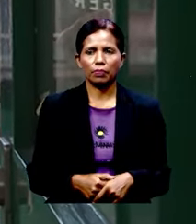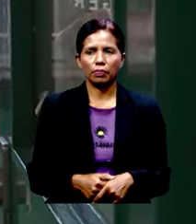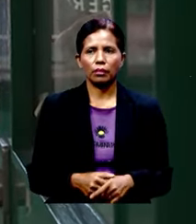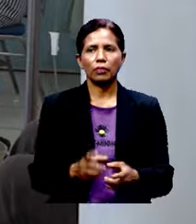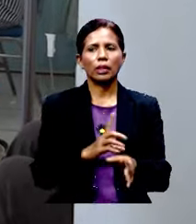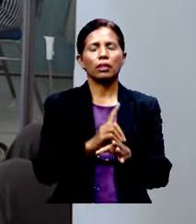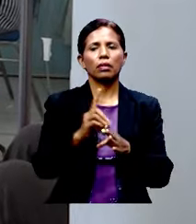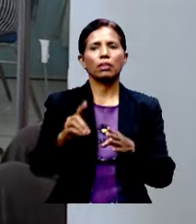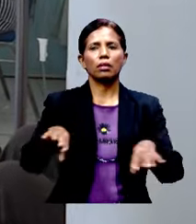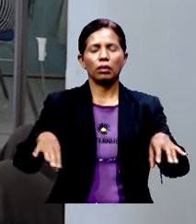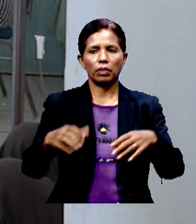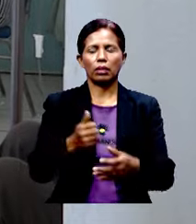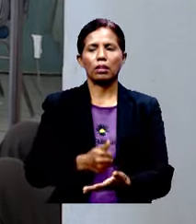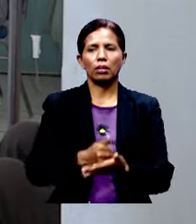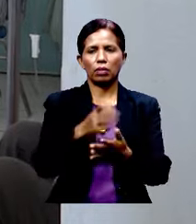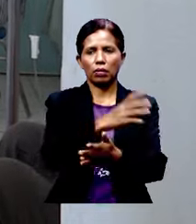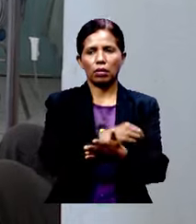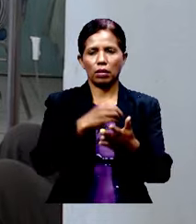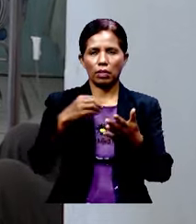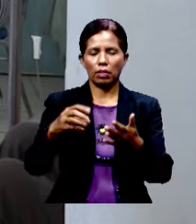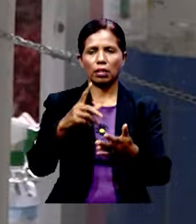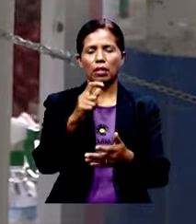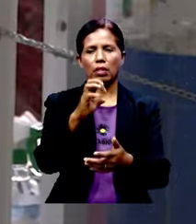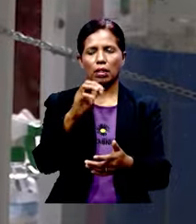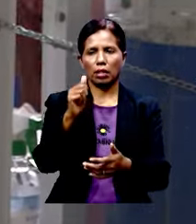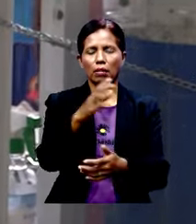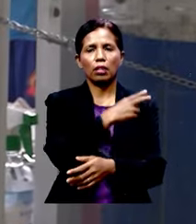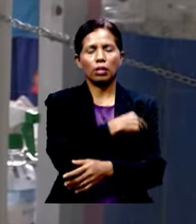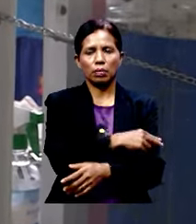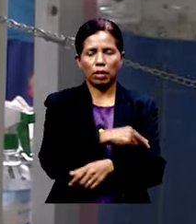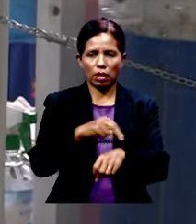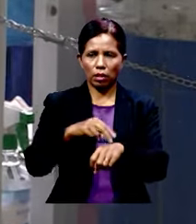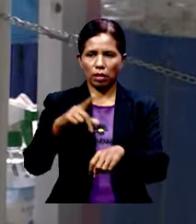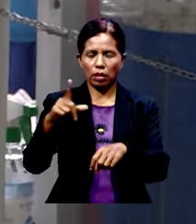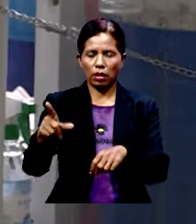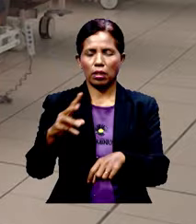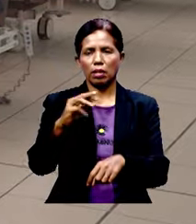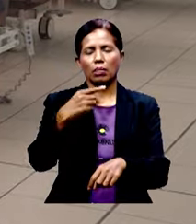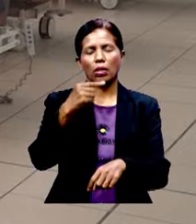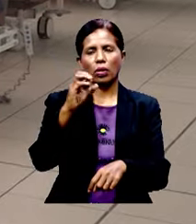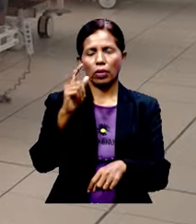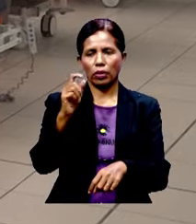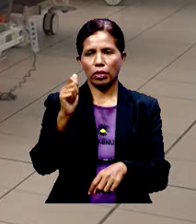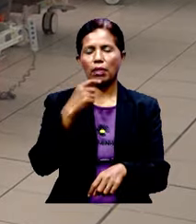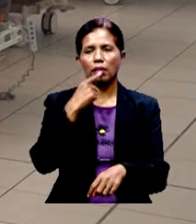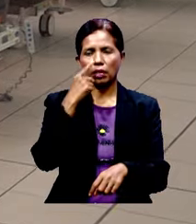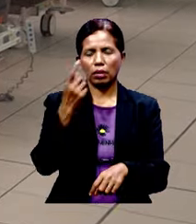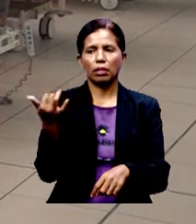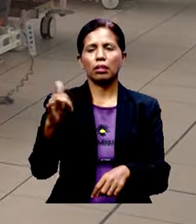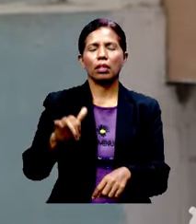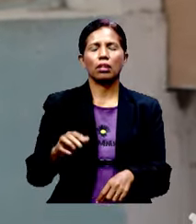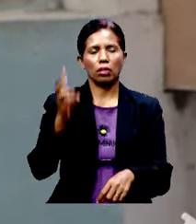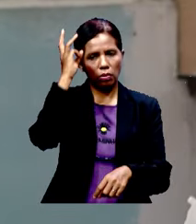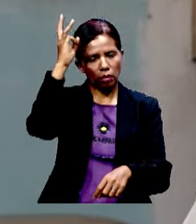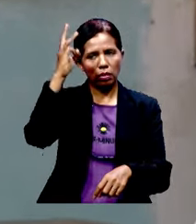Diretora Serviço Apoio Diagnóstico Terapêutico e Hospital Nacional Mingota da Costa Herculano sente